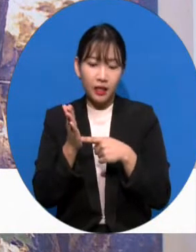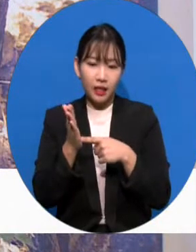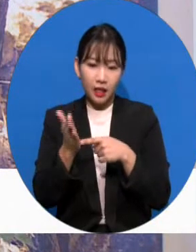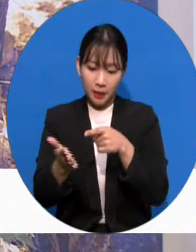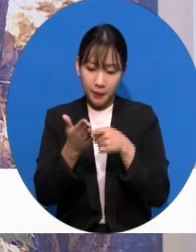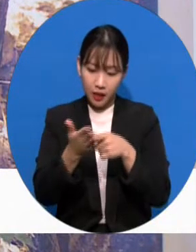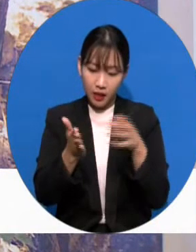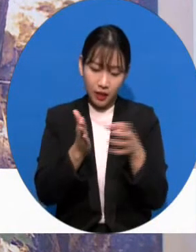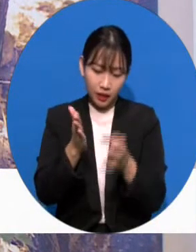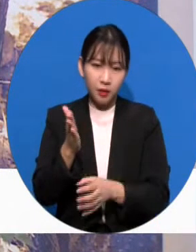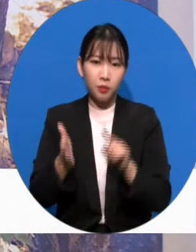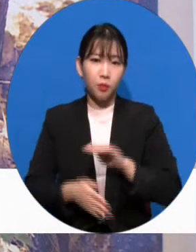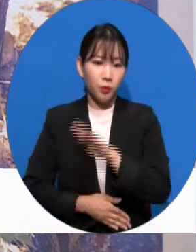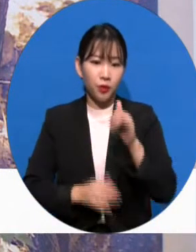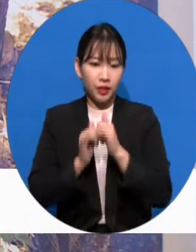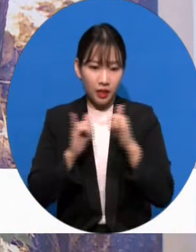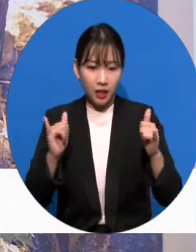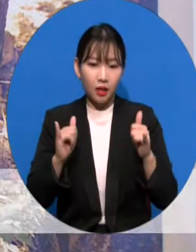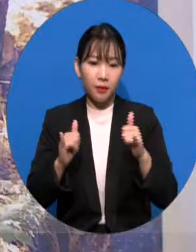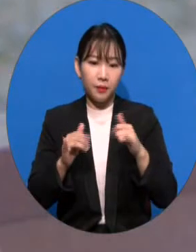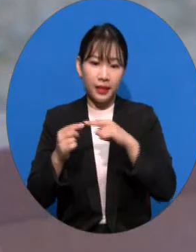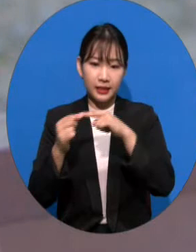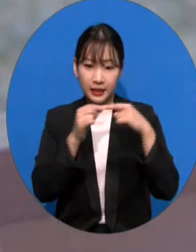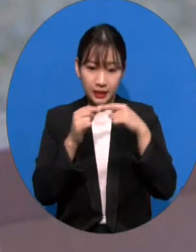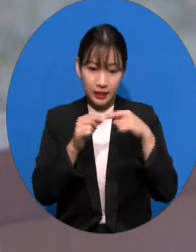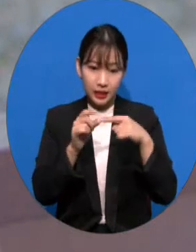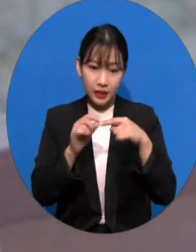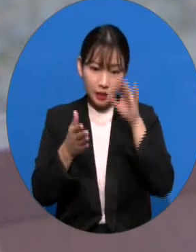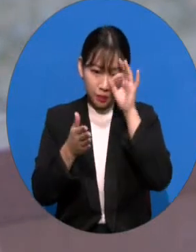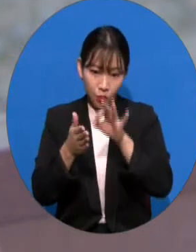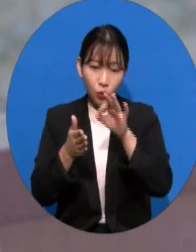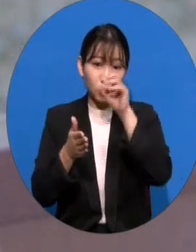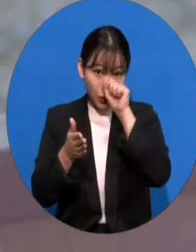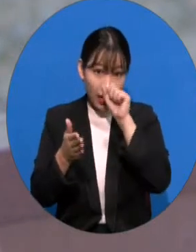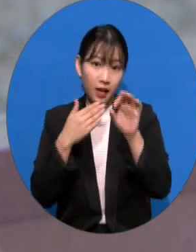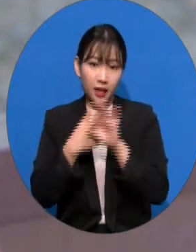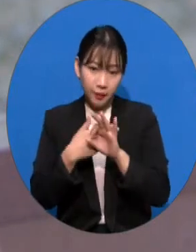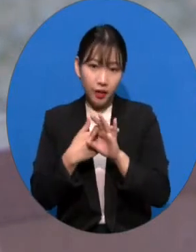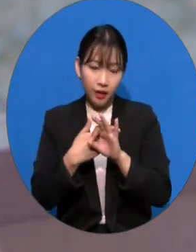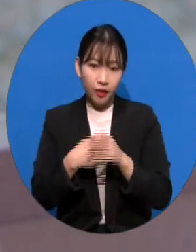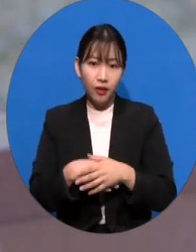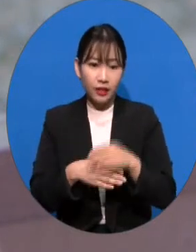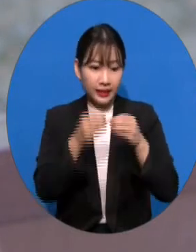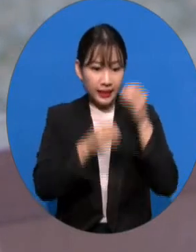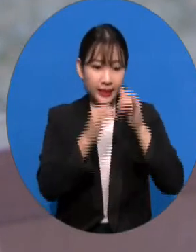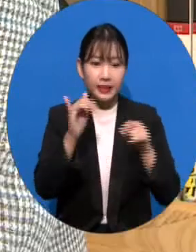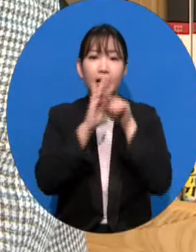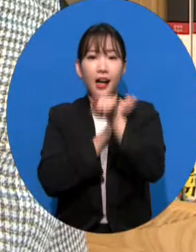잡지에서 전혀 모르는 사람 작품을 읽고 좋으면 그냥 그 작가 수준을